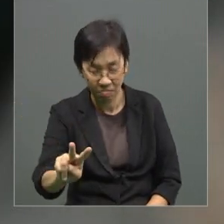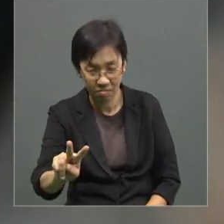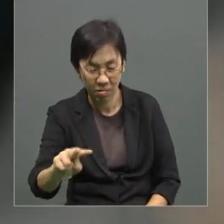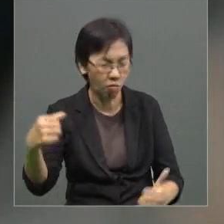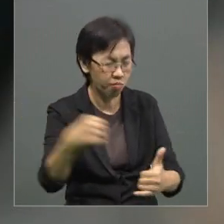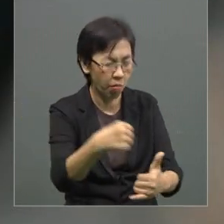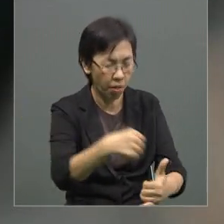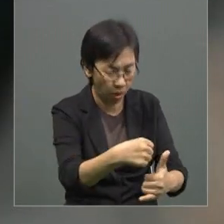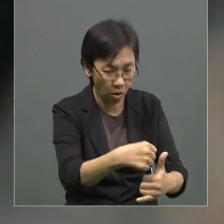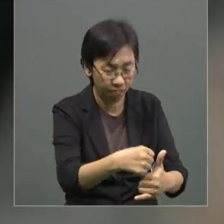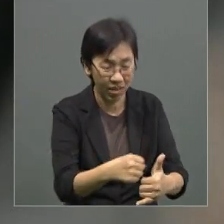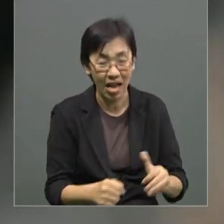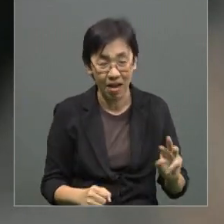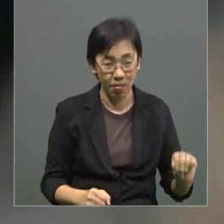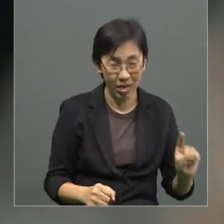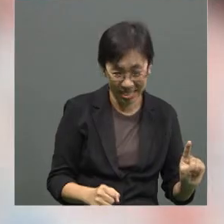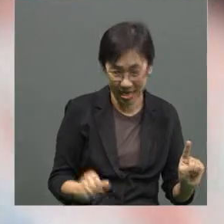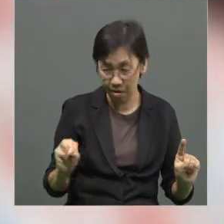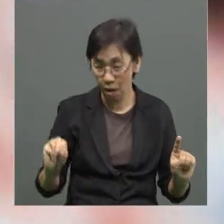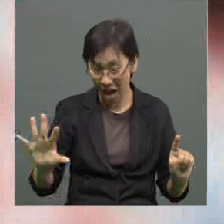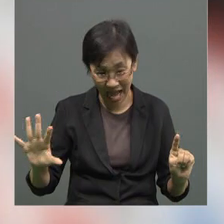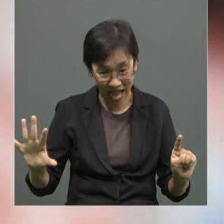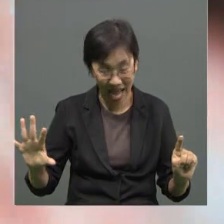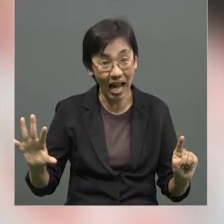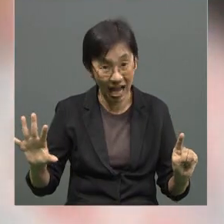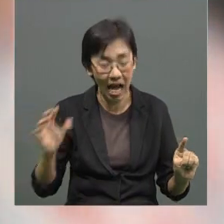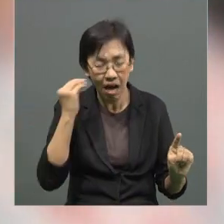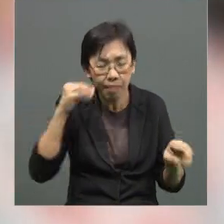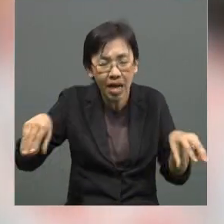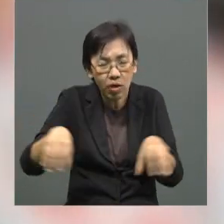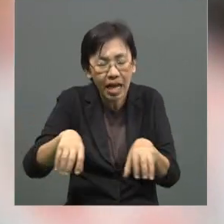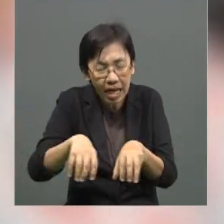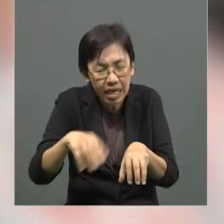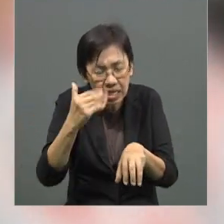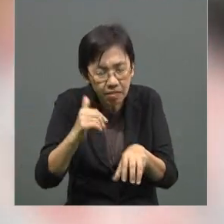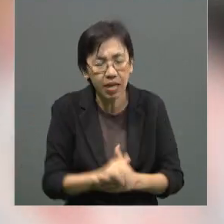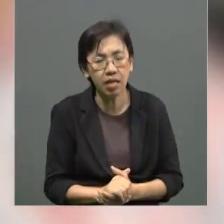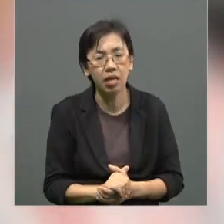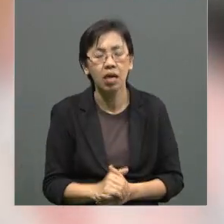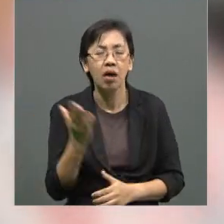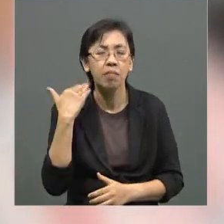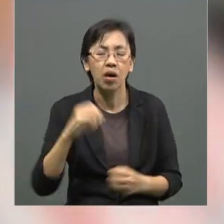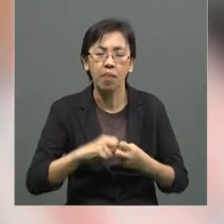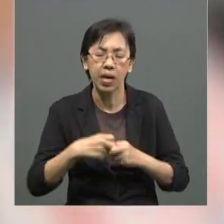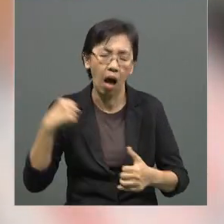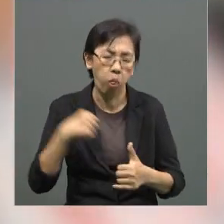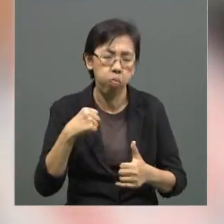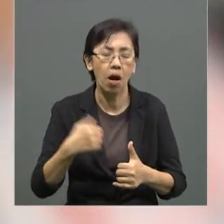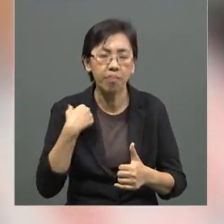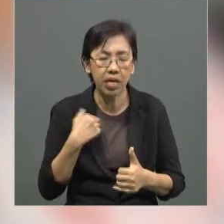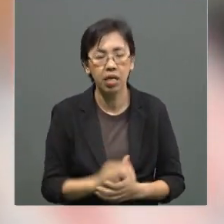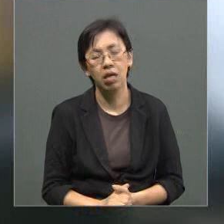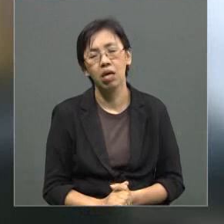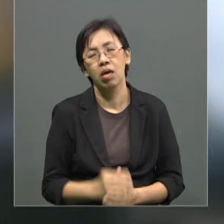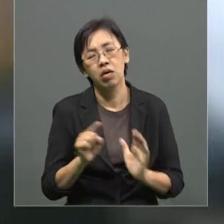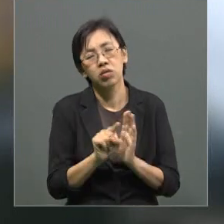าติกับเพื่อนบ้านซึ่งเพื่อนบ้านเนี่ยเคยทะเลาะกันเพราะว่ามาทำร้ายน้องคนนี้มาก่อนด้วยเท่ากับน้องคนนี้โดน2